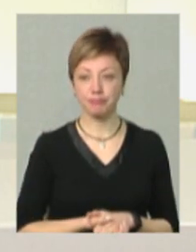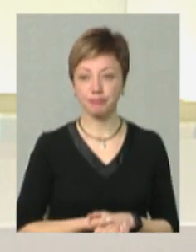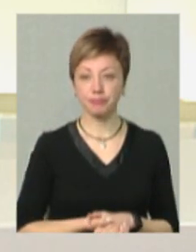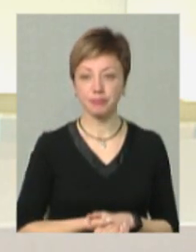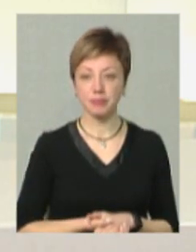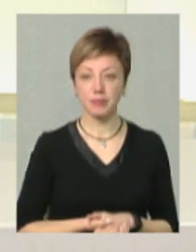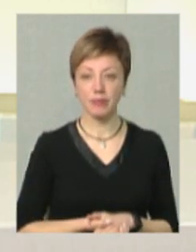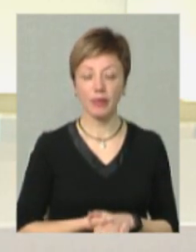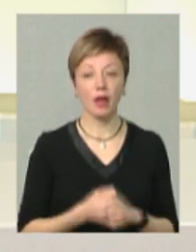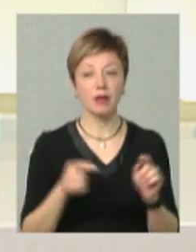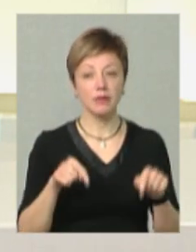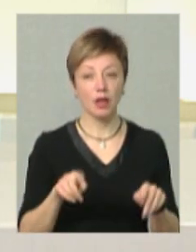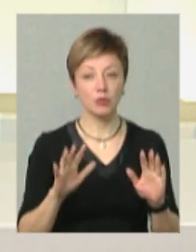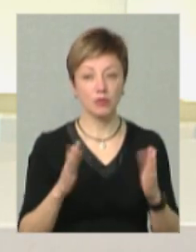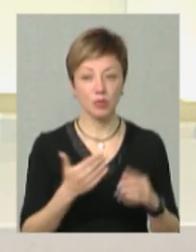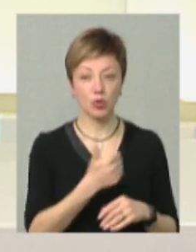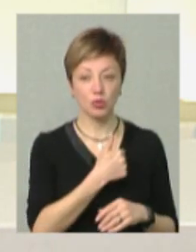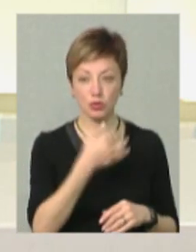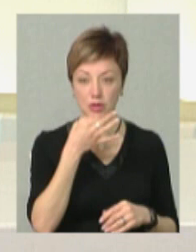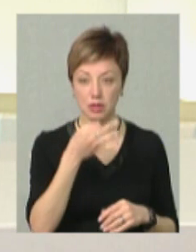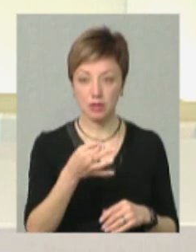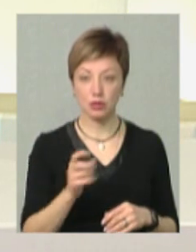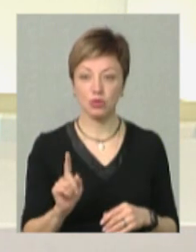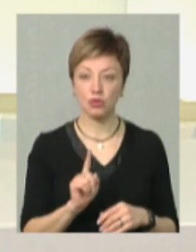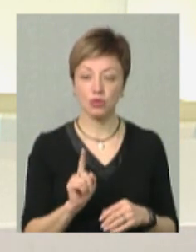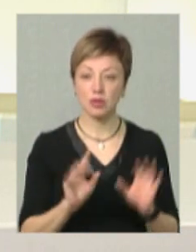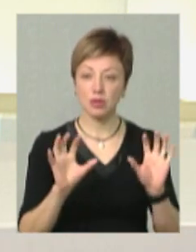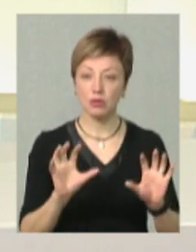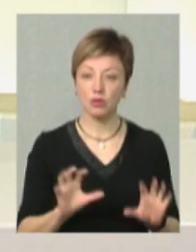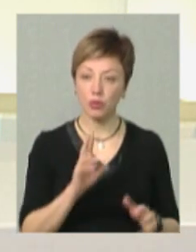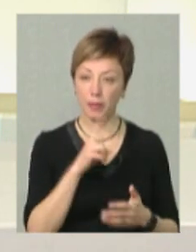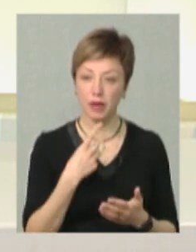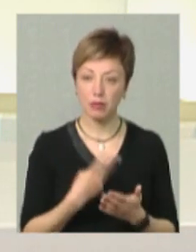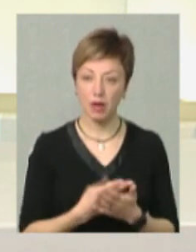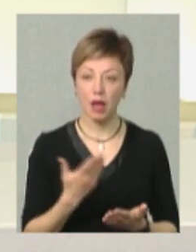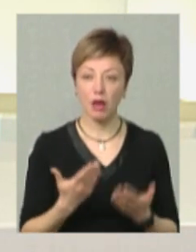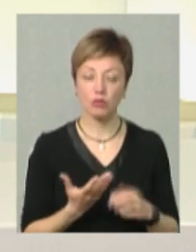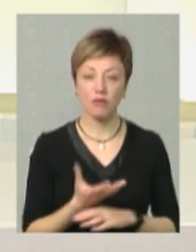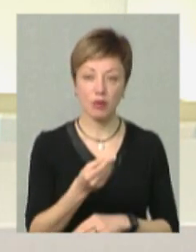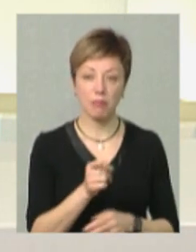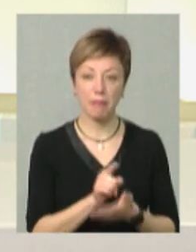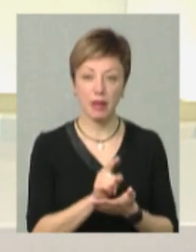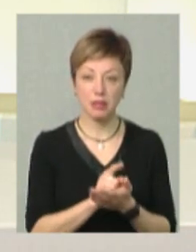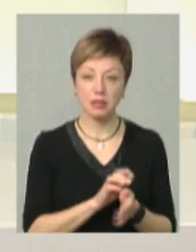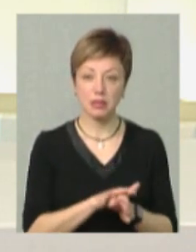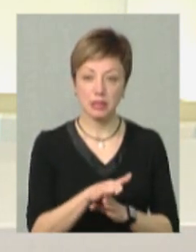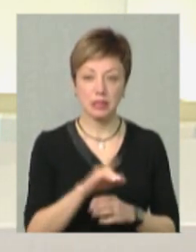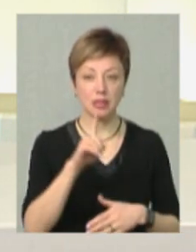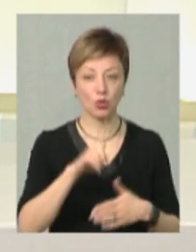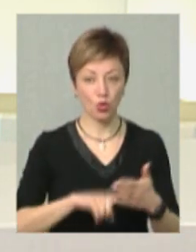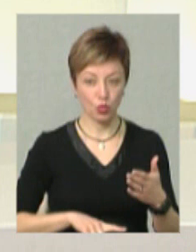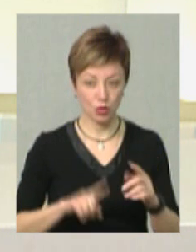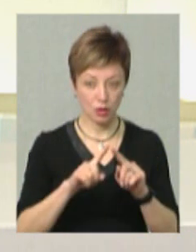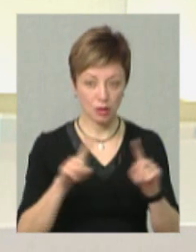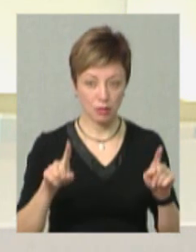пенсії. Але тут в даному випадку хочу зазначити, що законодавством передбачено, що якщо виплата пенсії здійснюється за